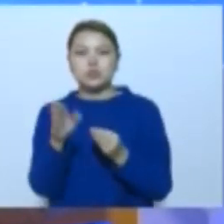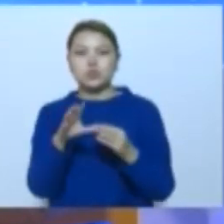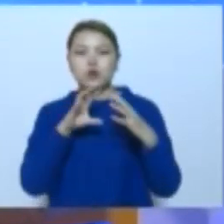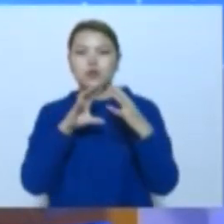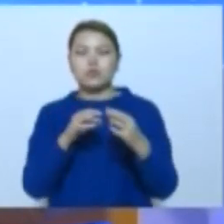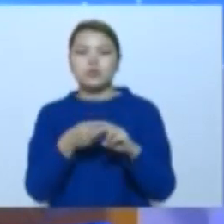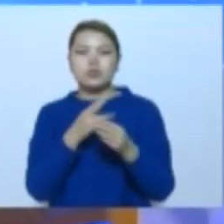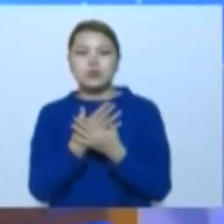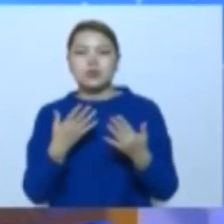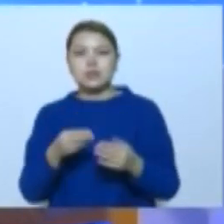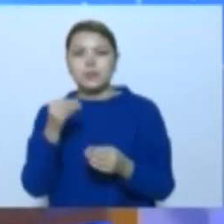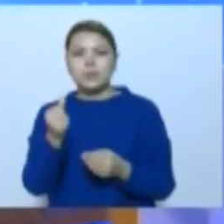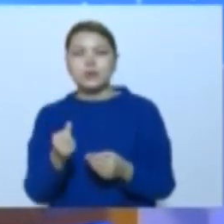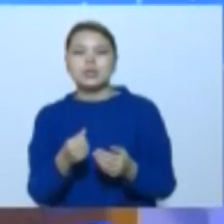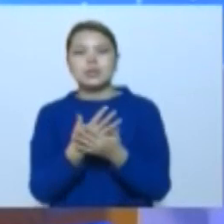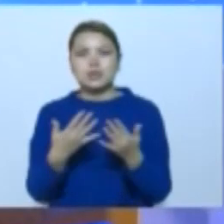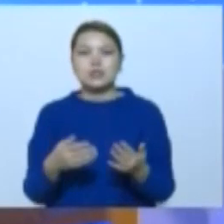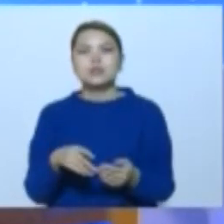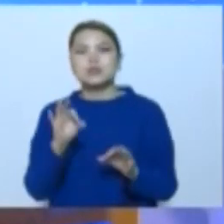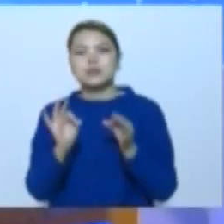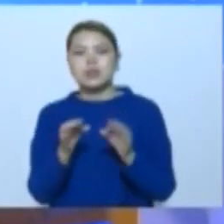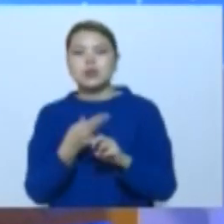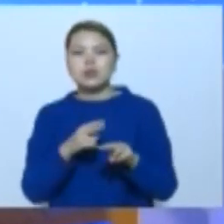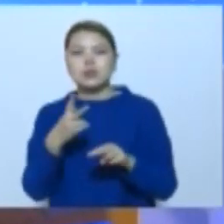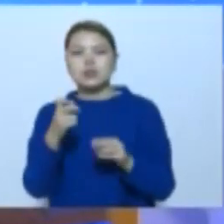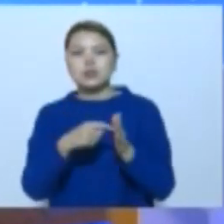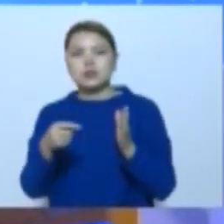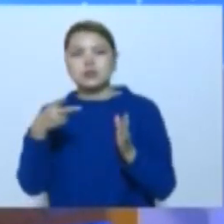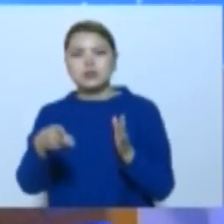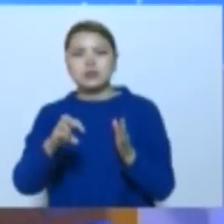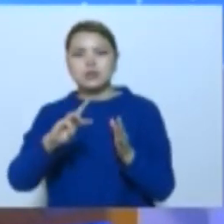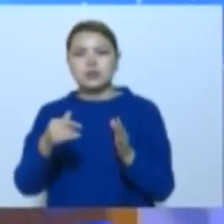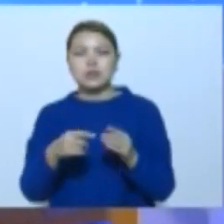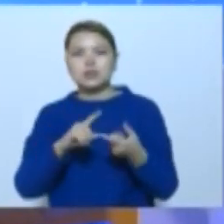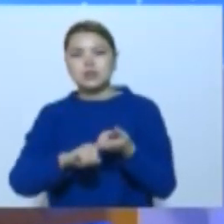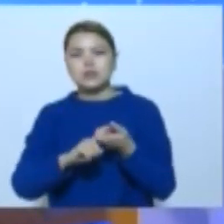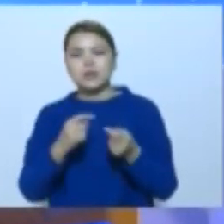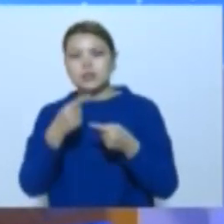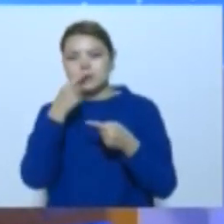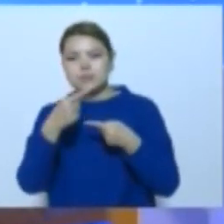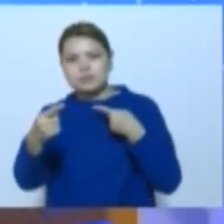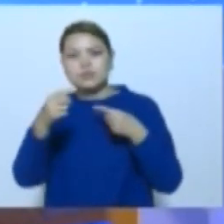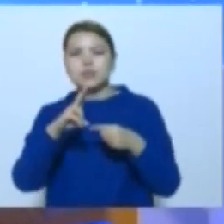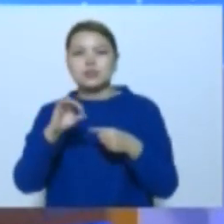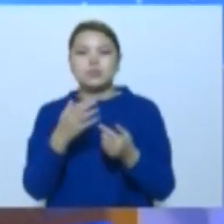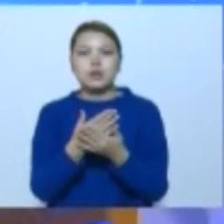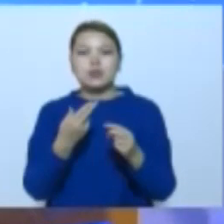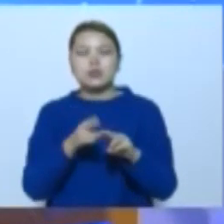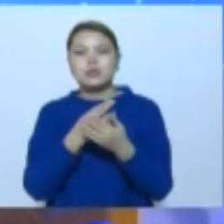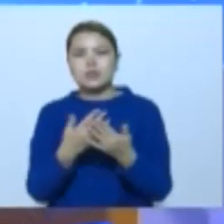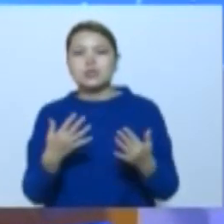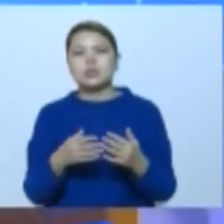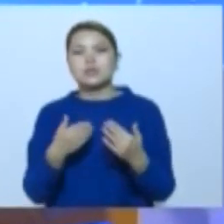автобусов стоимость проезда также вполне доступна от 300 до 2000 тенге в зависимости от дальности расстояния о современных